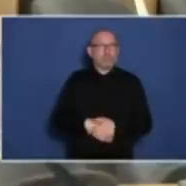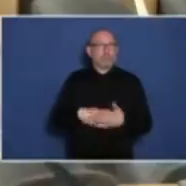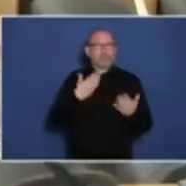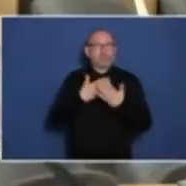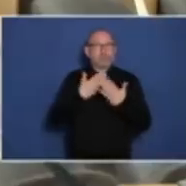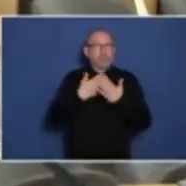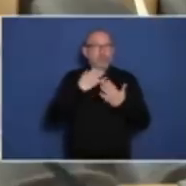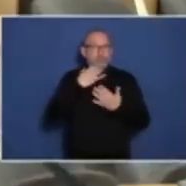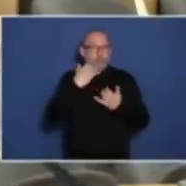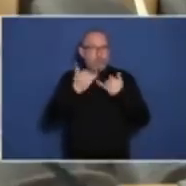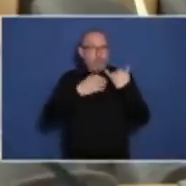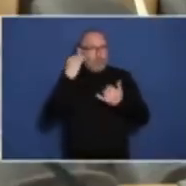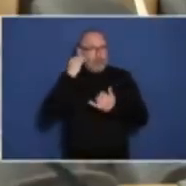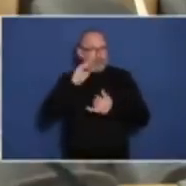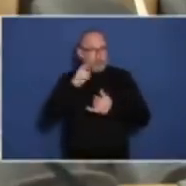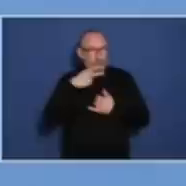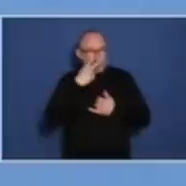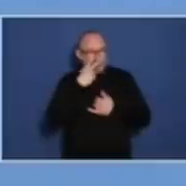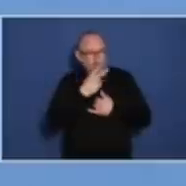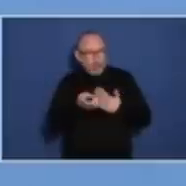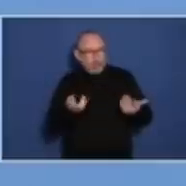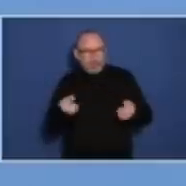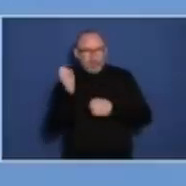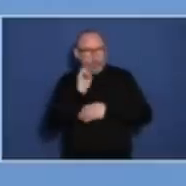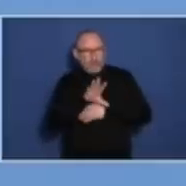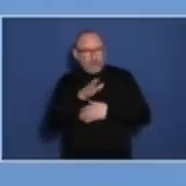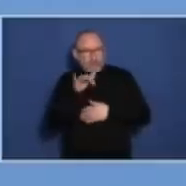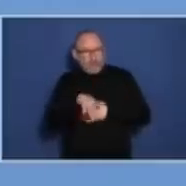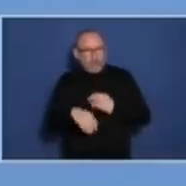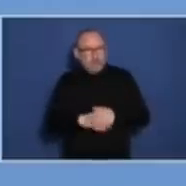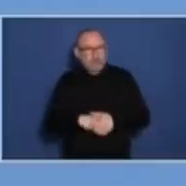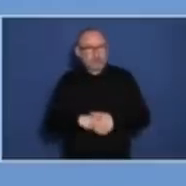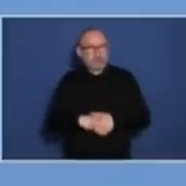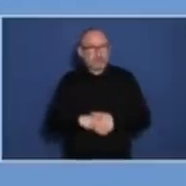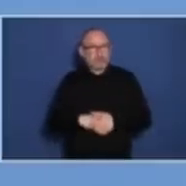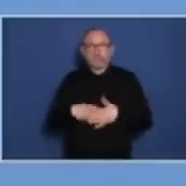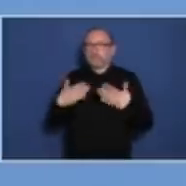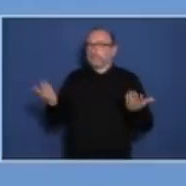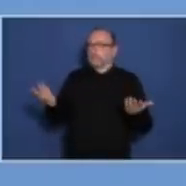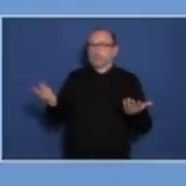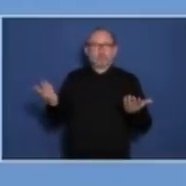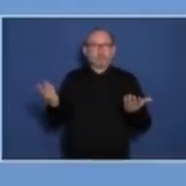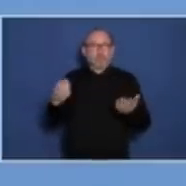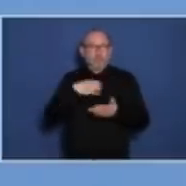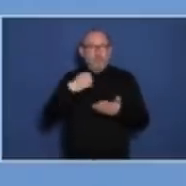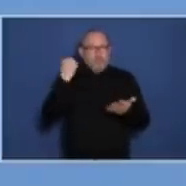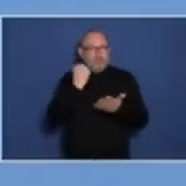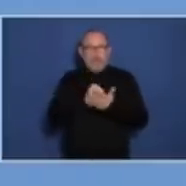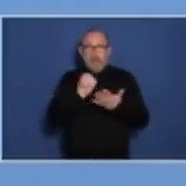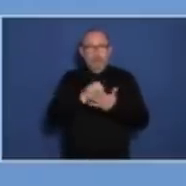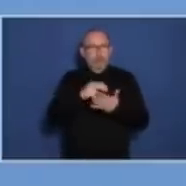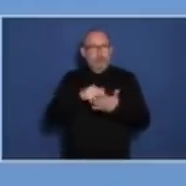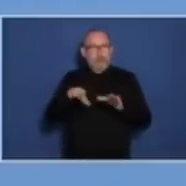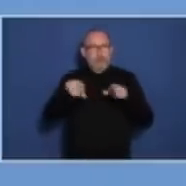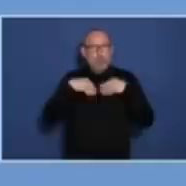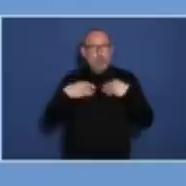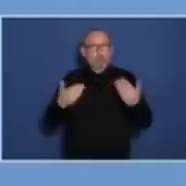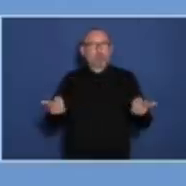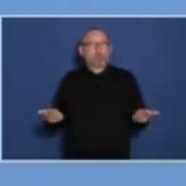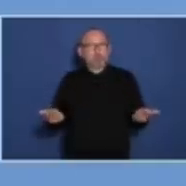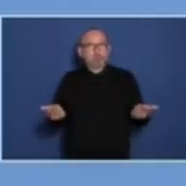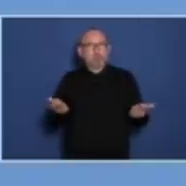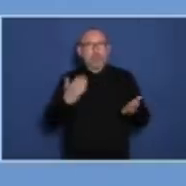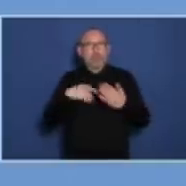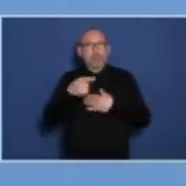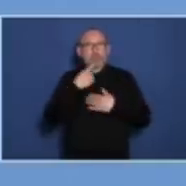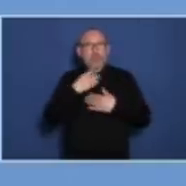Vorwürfe? Ich habe dazu jetzt für das Kanzleramt Stellung genommen und es gibt dazu jetzt von mir aus nicht mehr